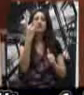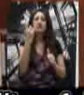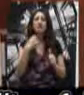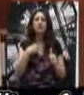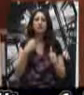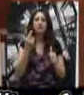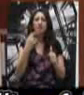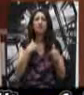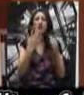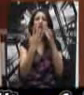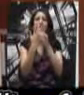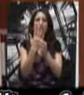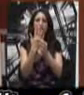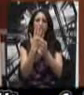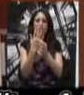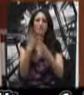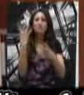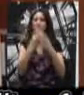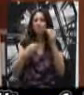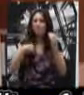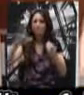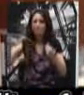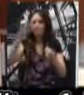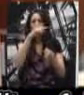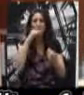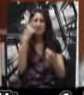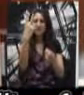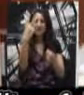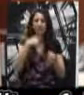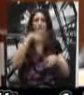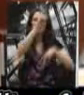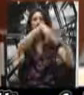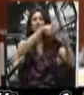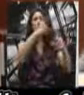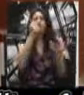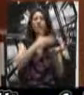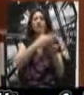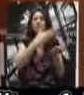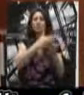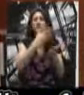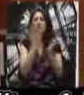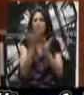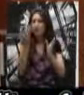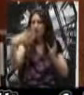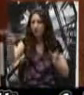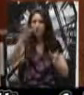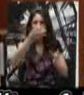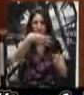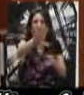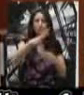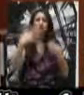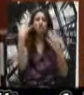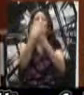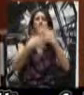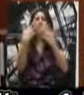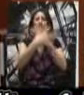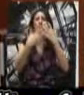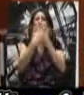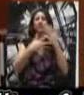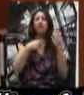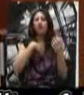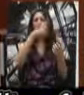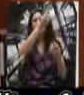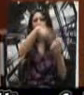10 سنين، وجوزت ذنبي اللي انا جوزت سترت بنتين وجبت لهم حاجات بالقسط من شركة الشيماء،